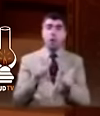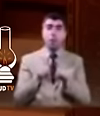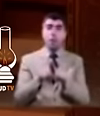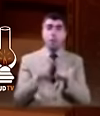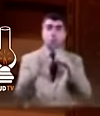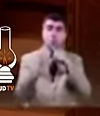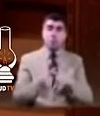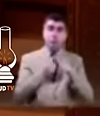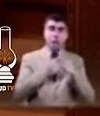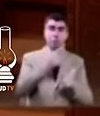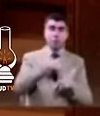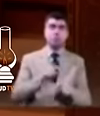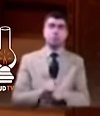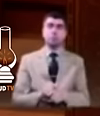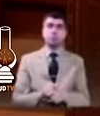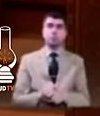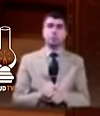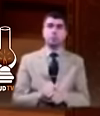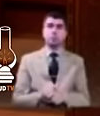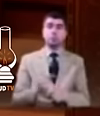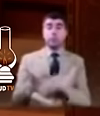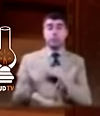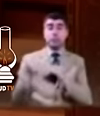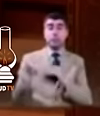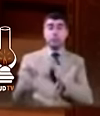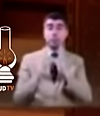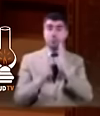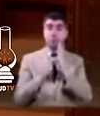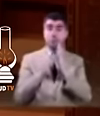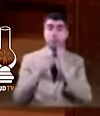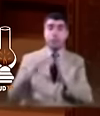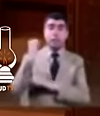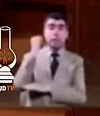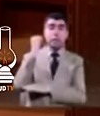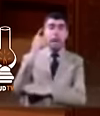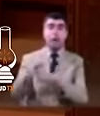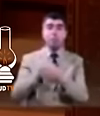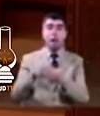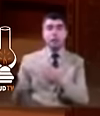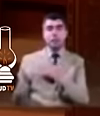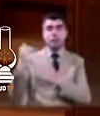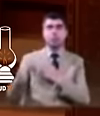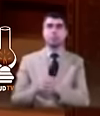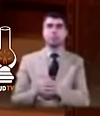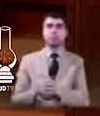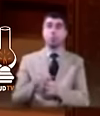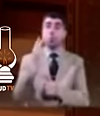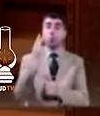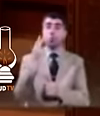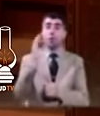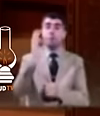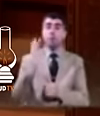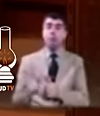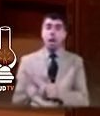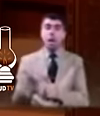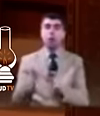هامه من خلال الرفع التدريجي للضرائب المرصوده للجهات كما يلي: تخصيص 2% من